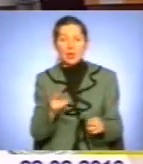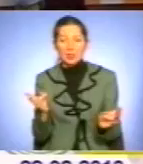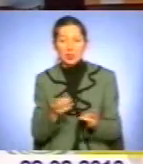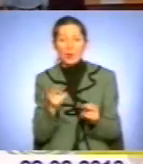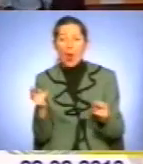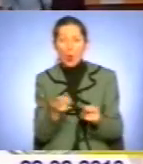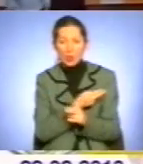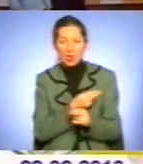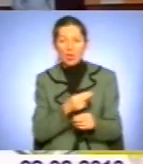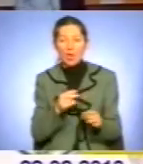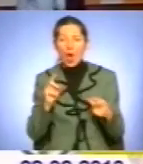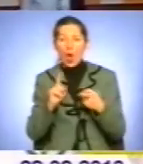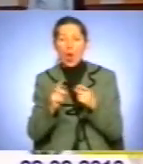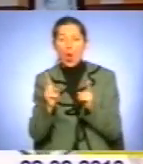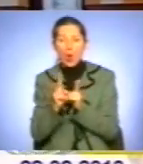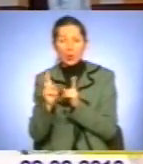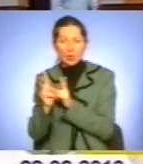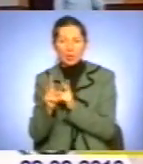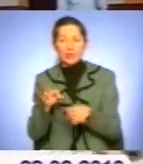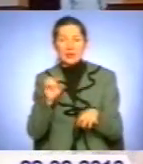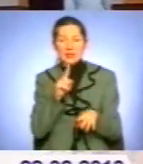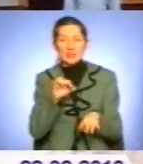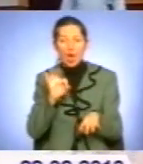контактів із хворими на кір,